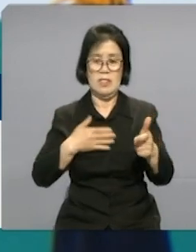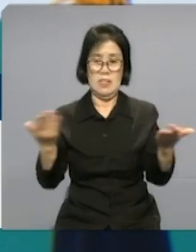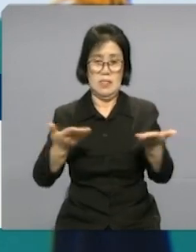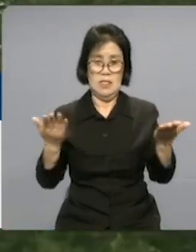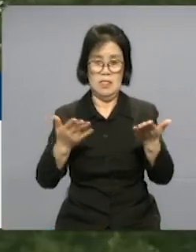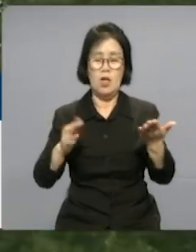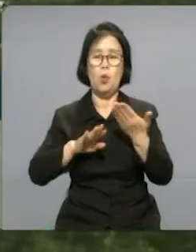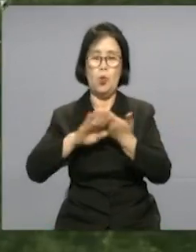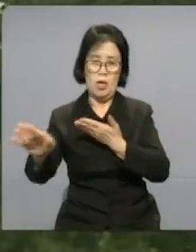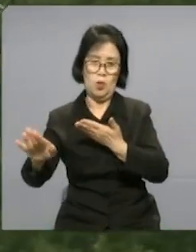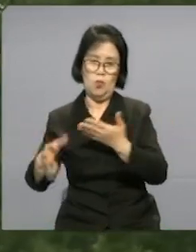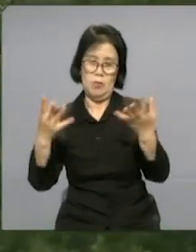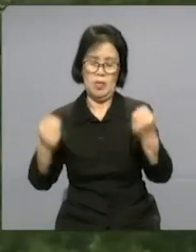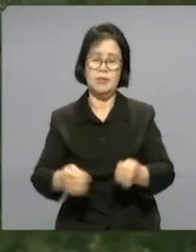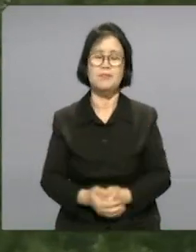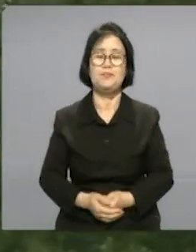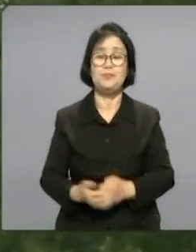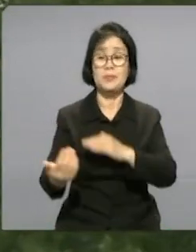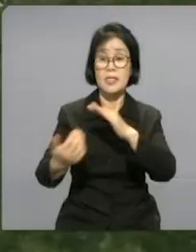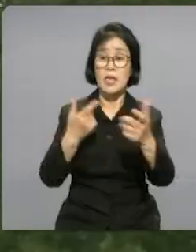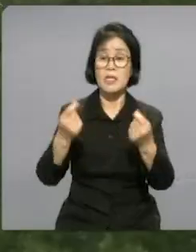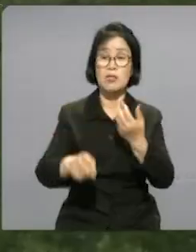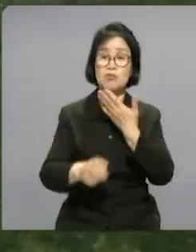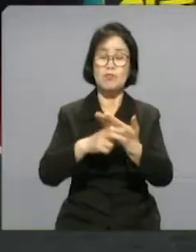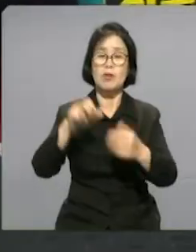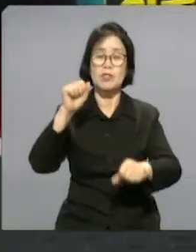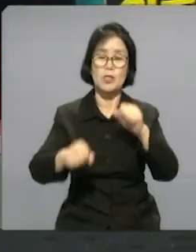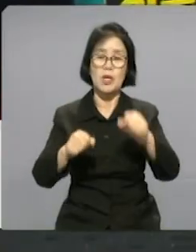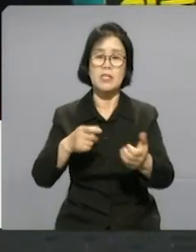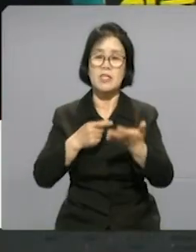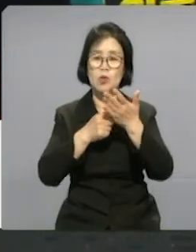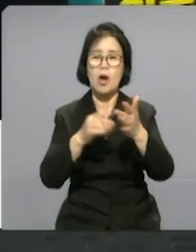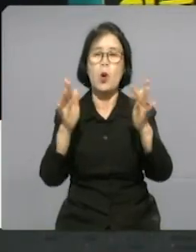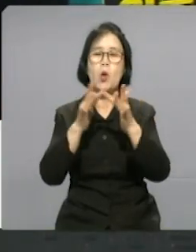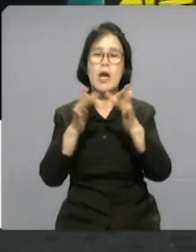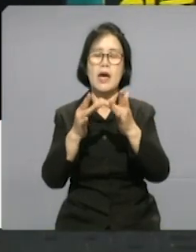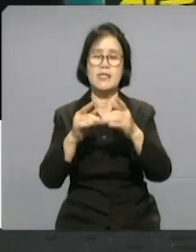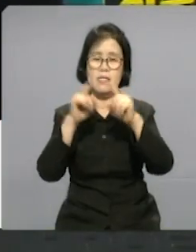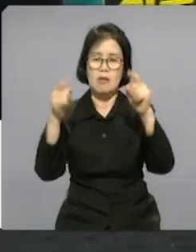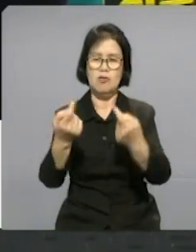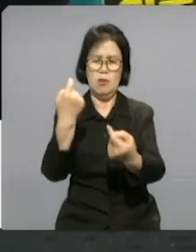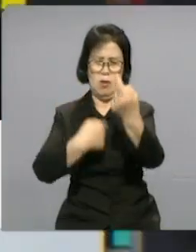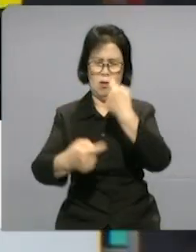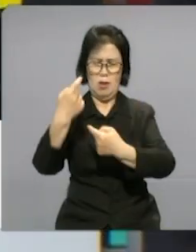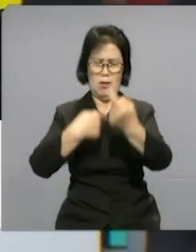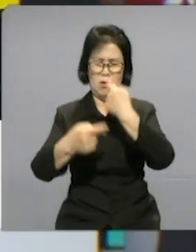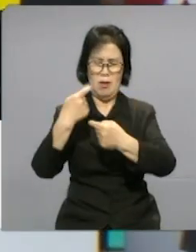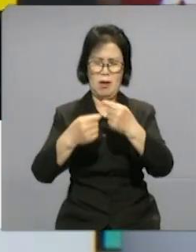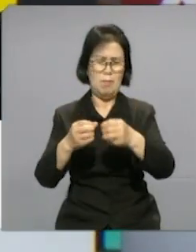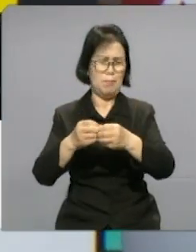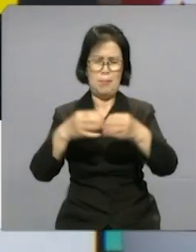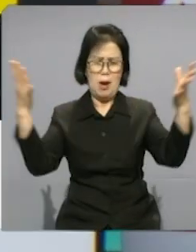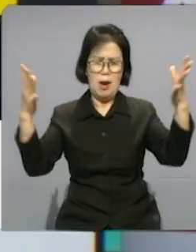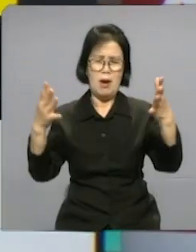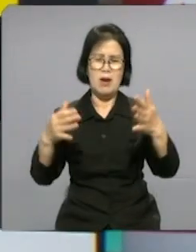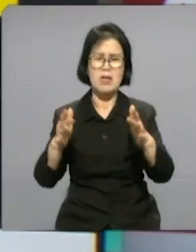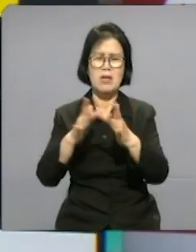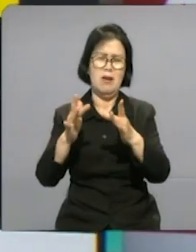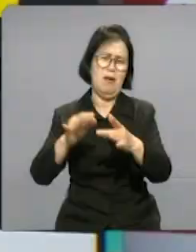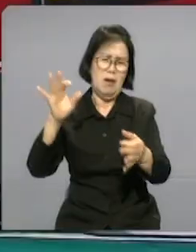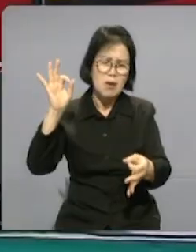일들 외에도 전날 이 같은 불법 의료 행위를 신고하는 온라인 창구가 마련되자마자 폭주의 서버가